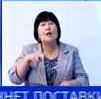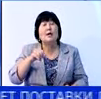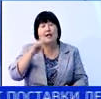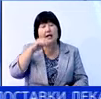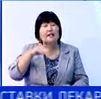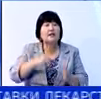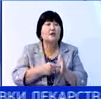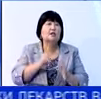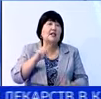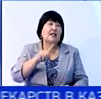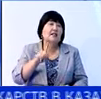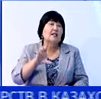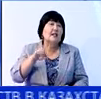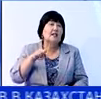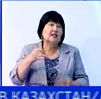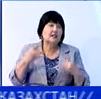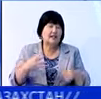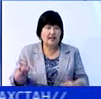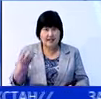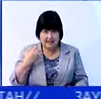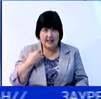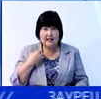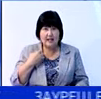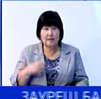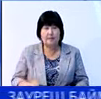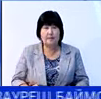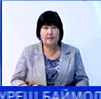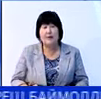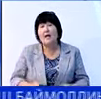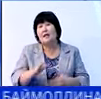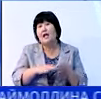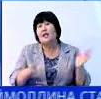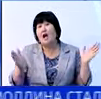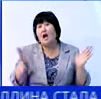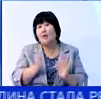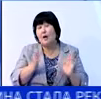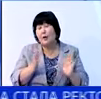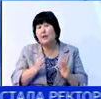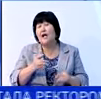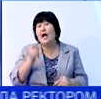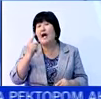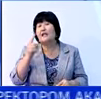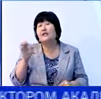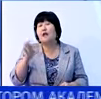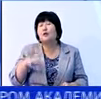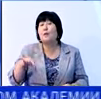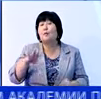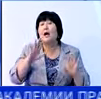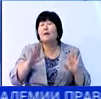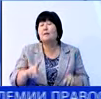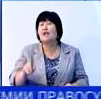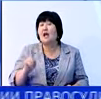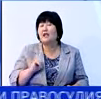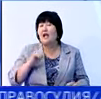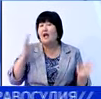портал kstrk.kz на сайте телеканала «Кызылорда». Далее о погоде. 11 октября в области местами